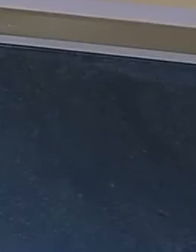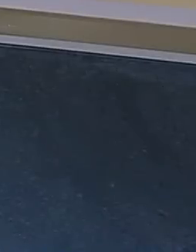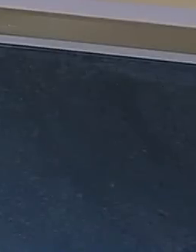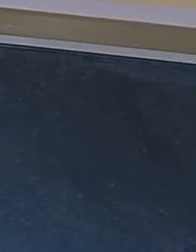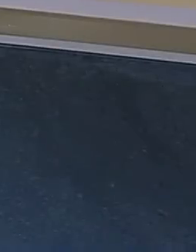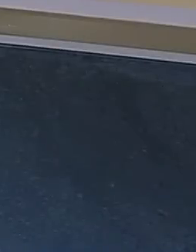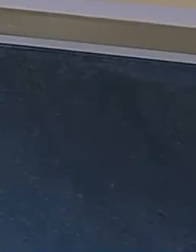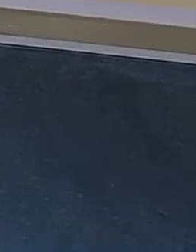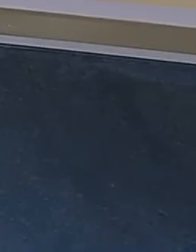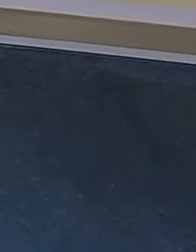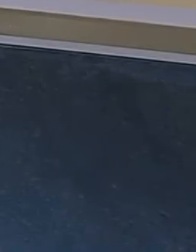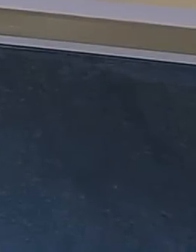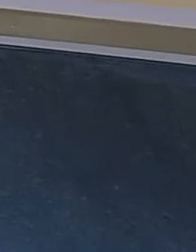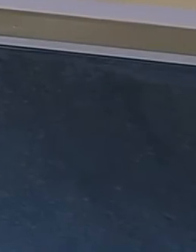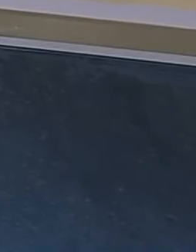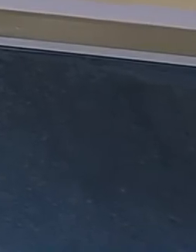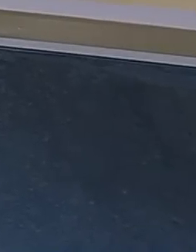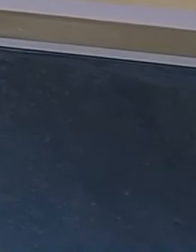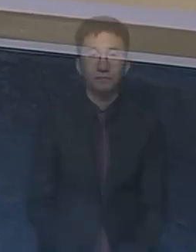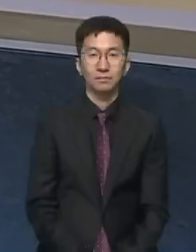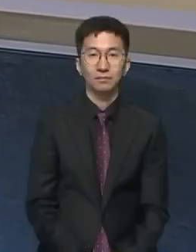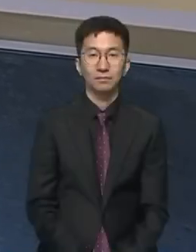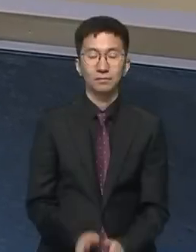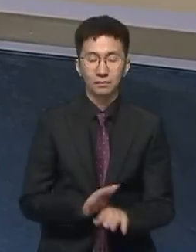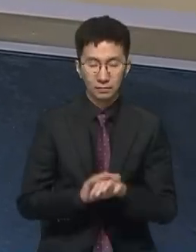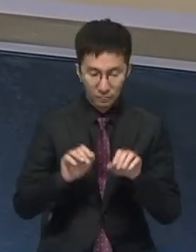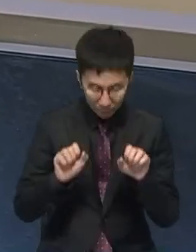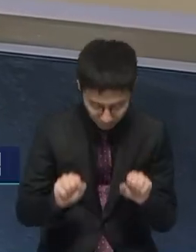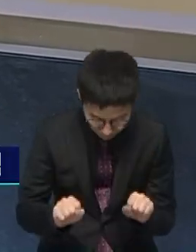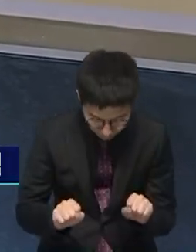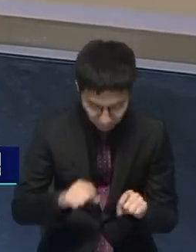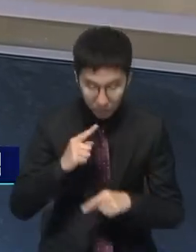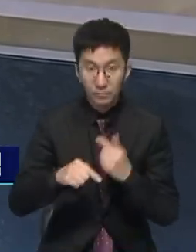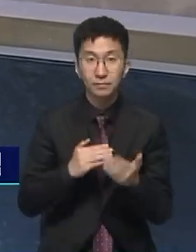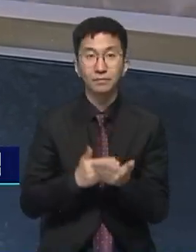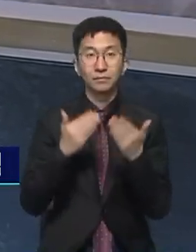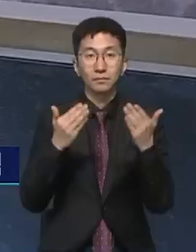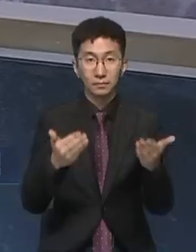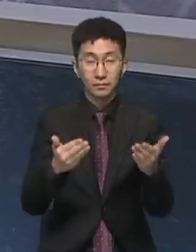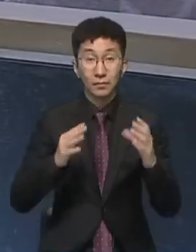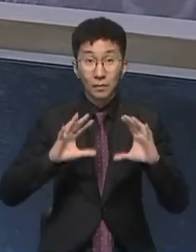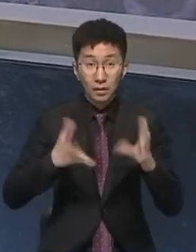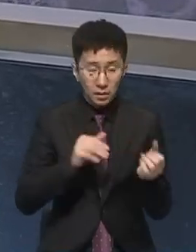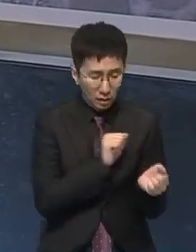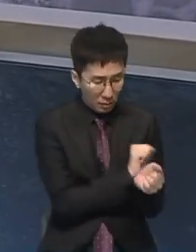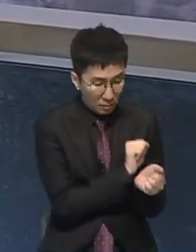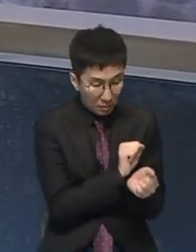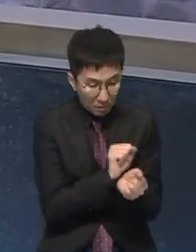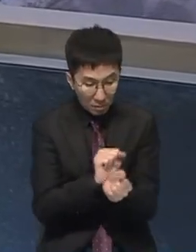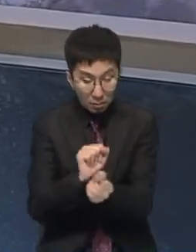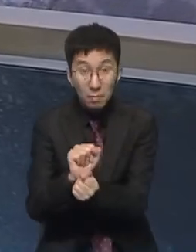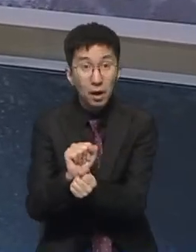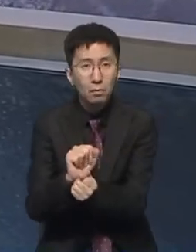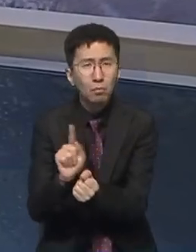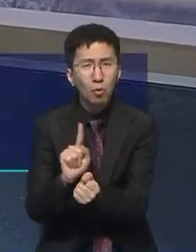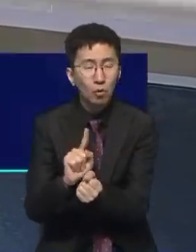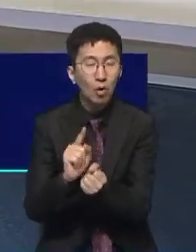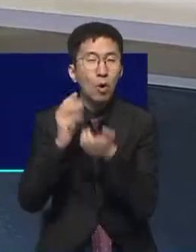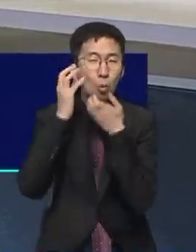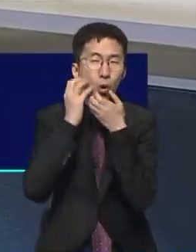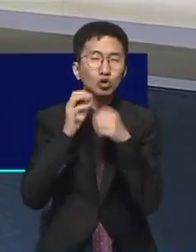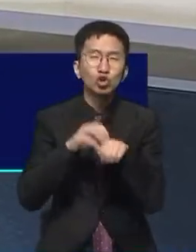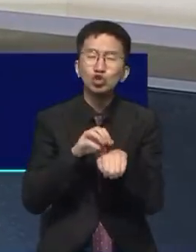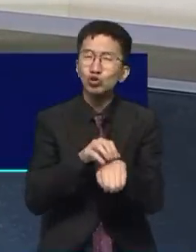여러분 안녕하십니까 세계 곳곳으로 번지고 있는 원숭이 두창 환자가 우리나라에서도 처음으로 나왔습니다